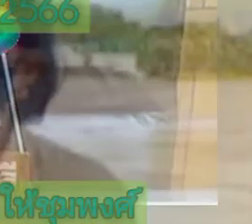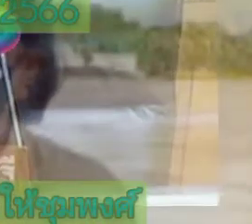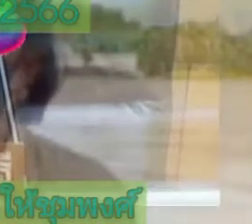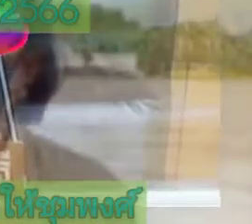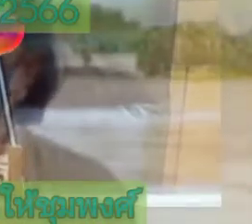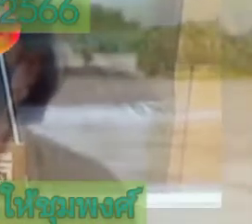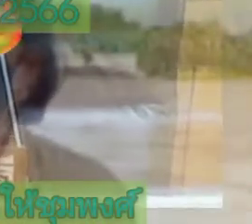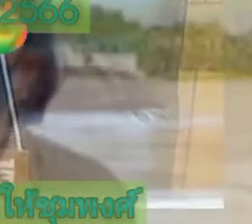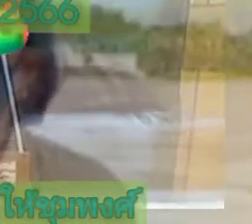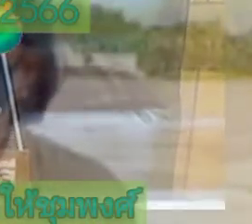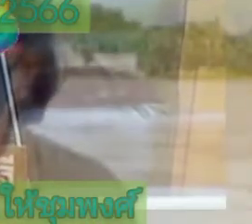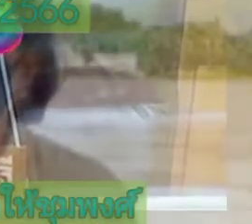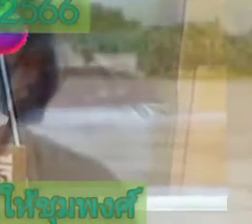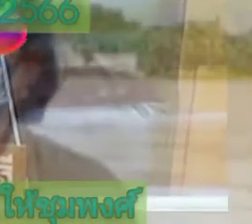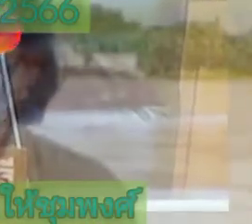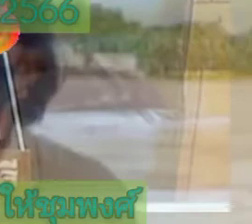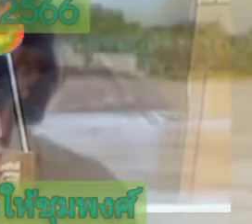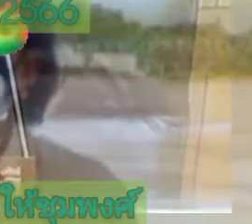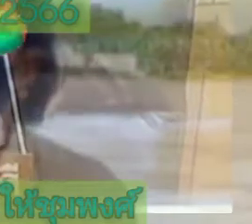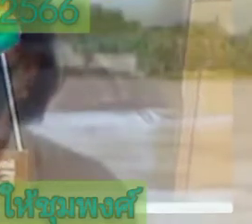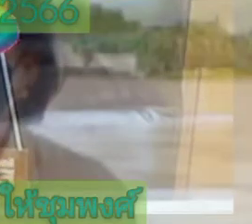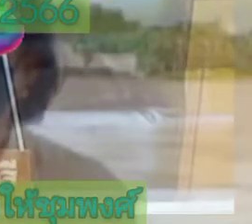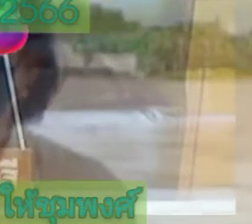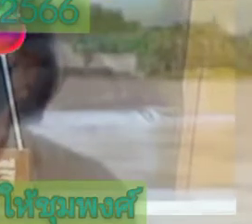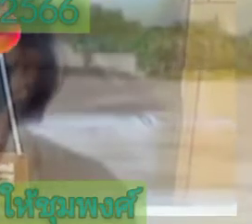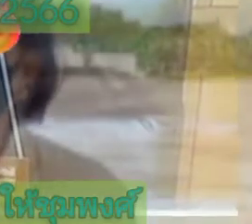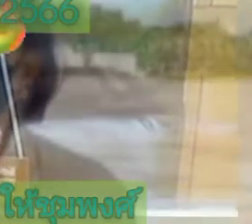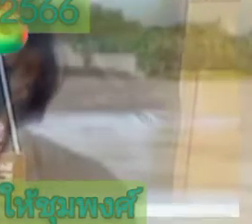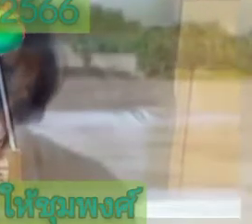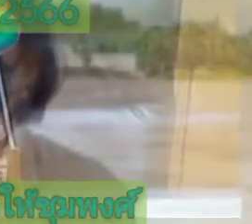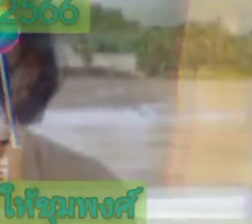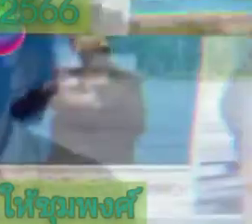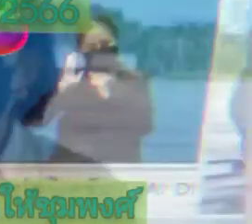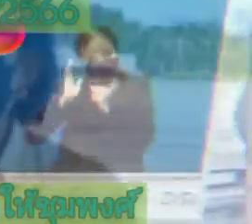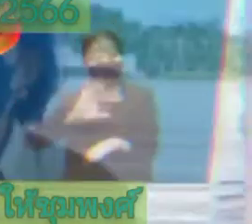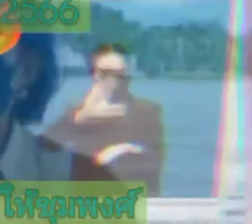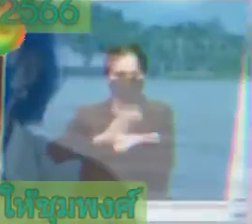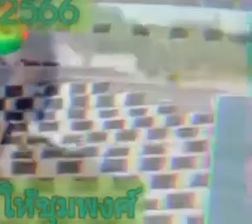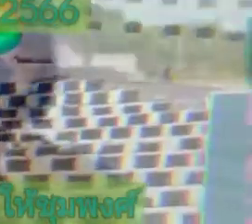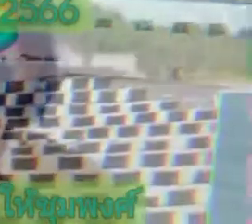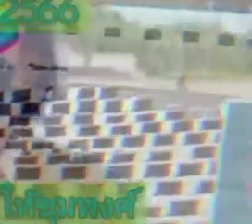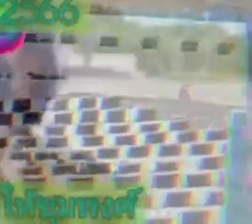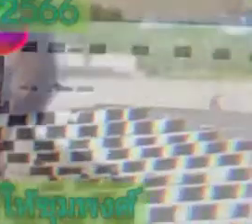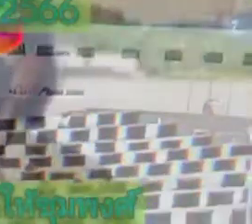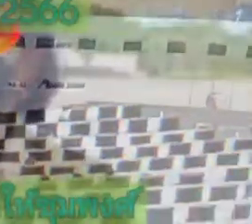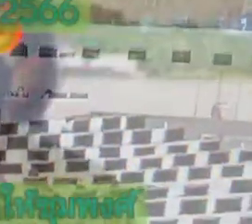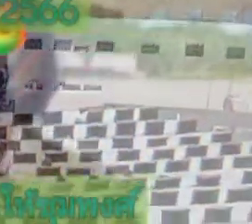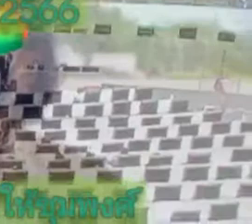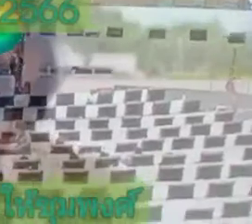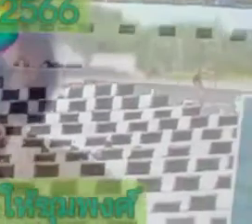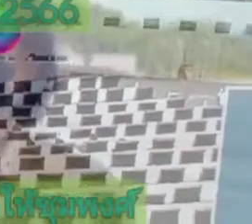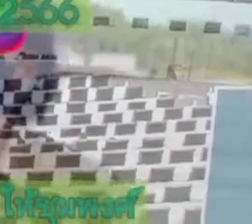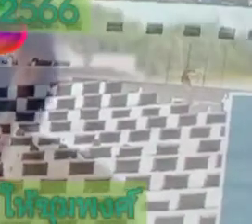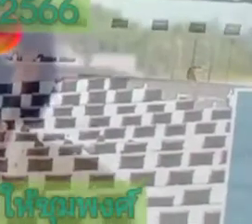ไปเยือนไปประชุมนะมีคณะกรรมการดูการภาคจังหวัดเขาขาดเงินขาดงบประมาณผมก็งบกลางนี่แหละครับเติมให้เขาท่านนะครับผมก็นั่งฟังมาโดยตลอดนะ